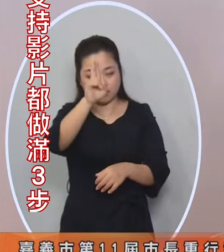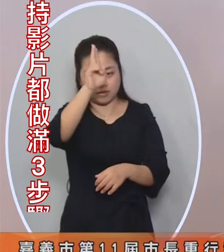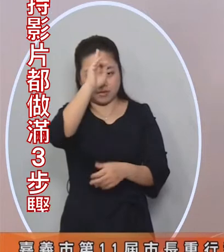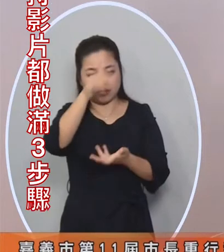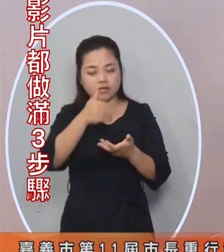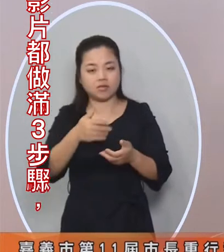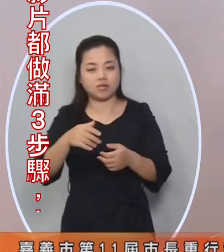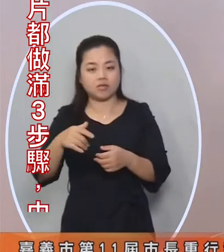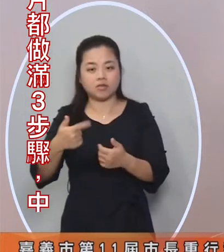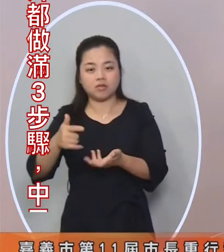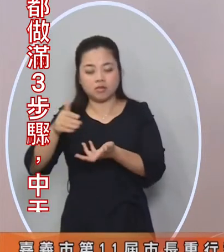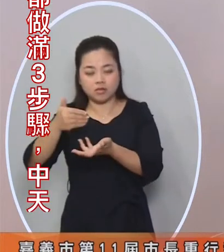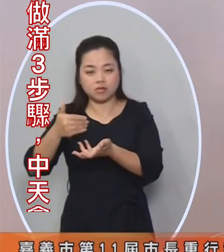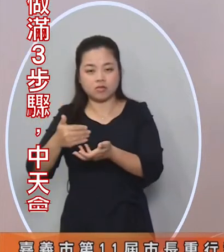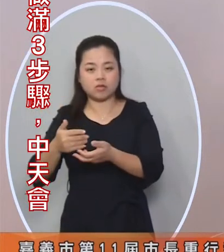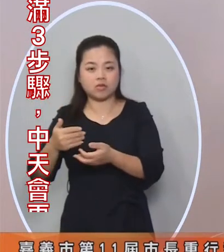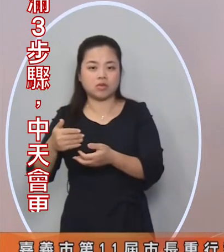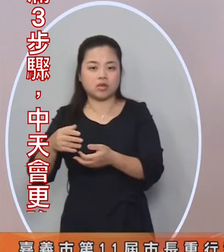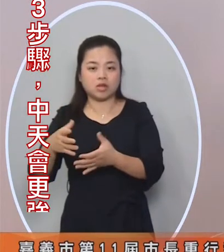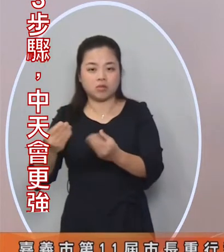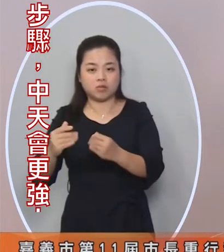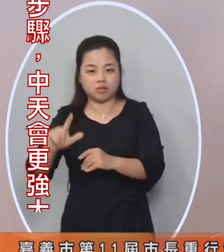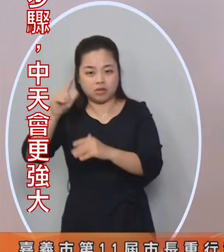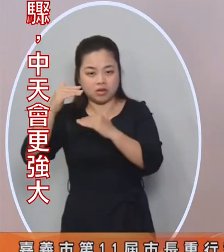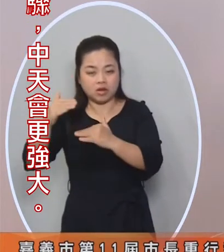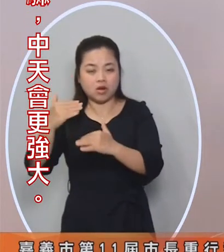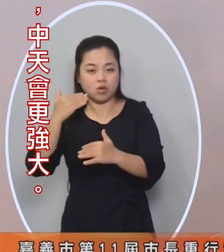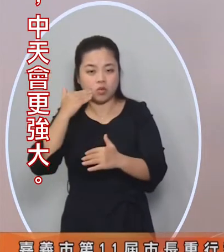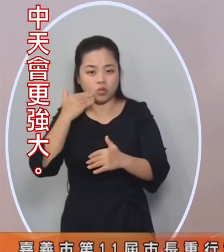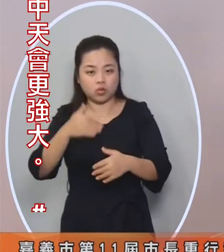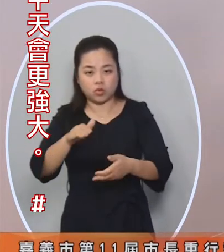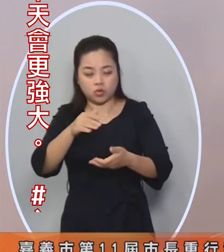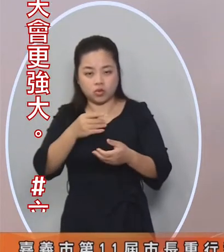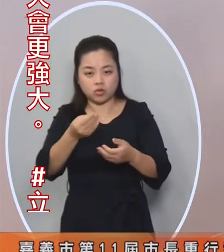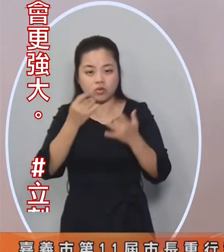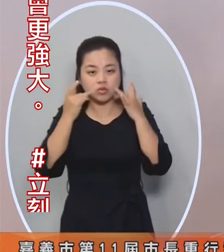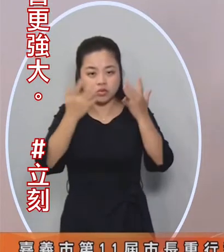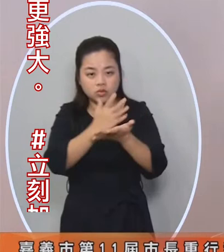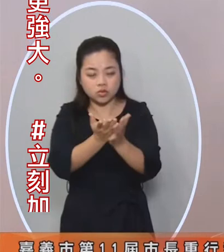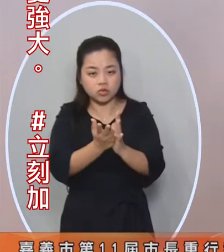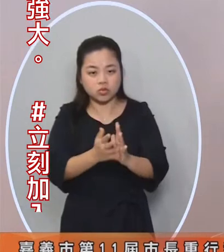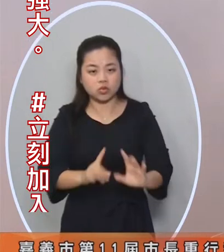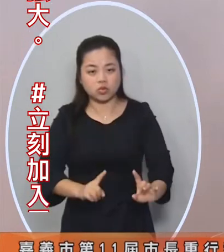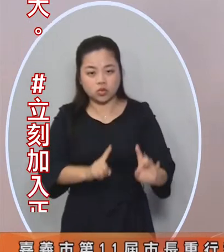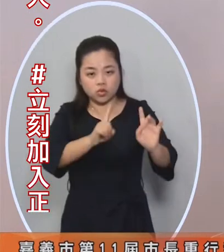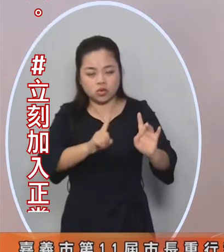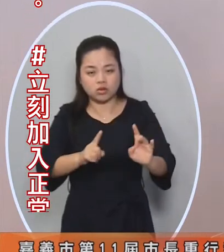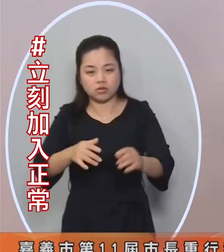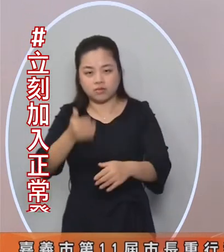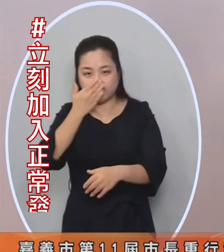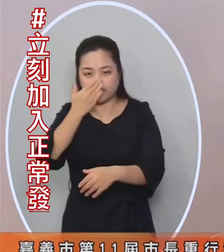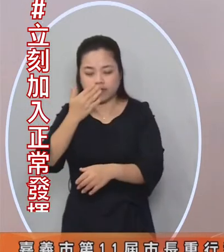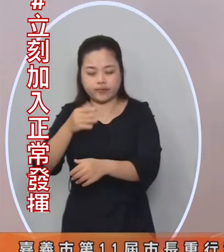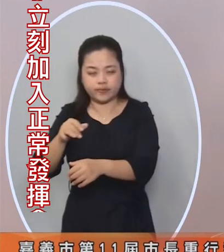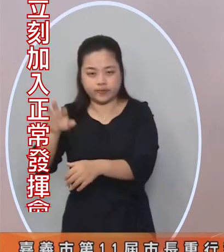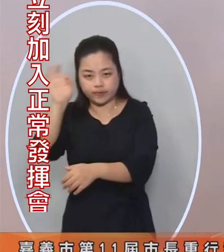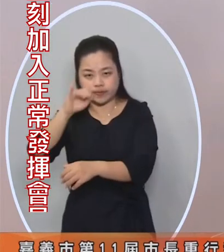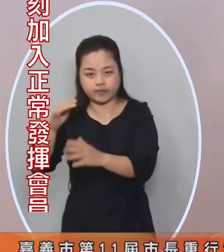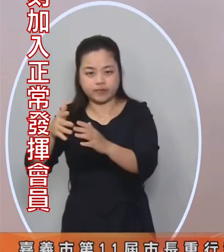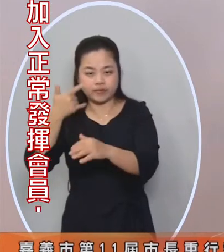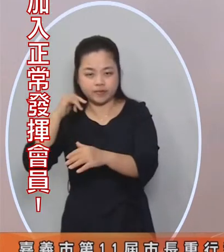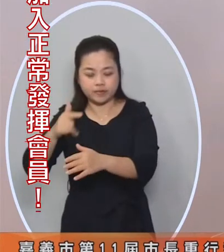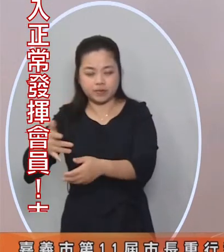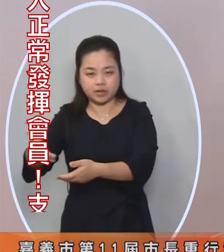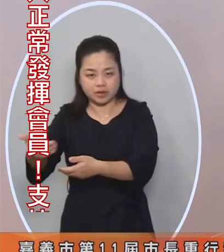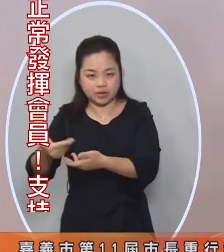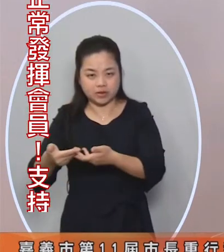上限，当面临食材涨价而经费不足情况，却又不敢向家长们收取费用，只会让原本的